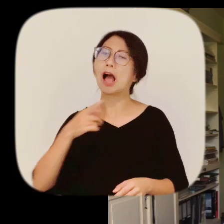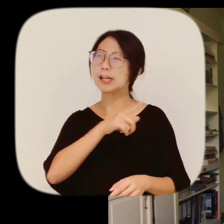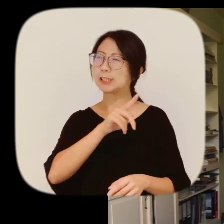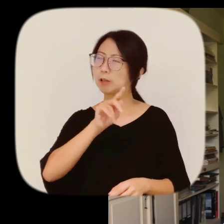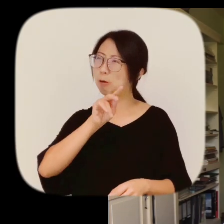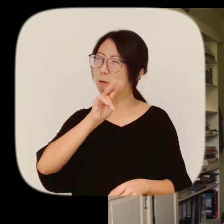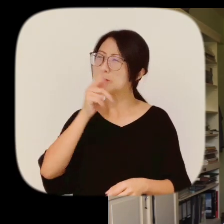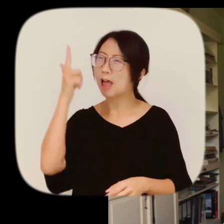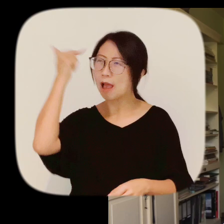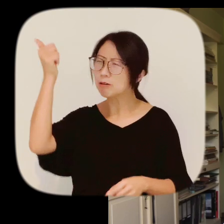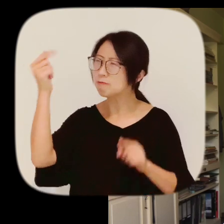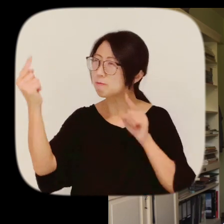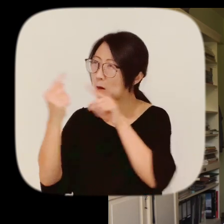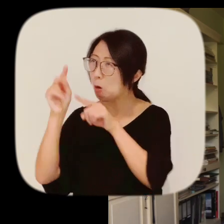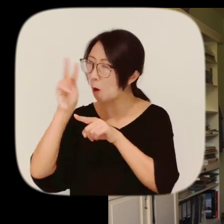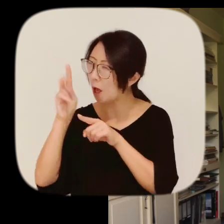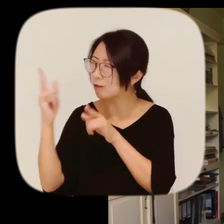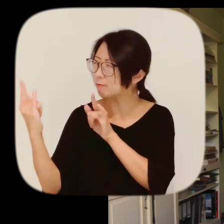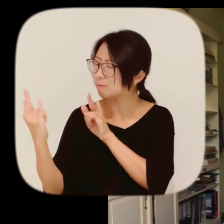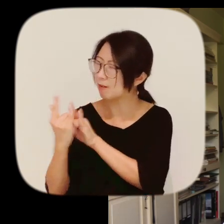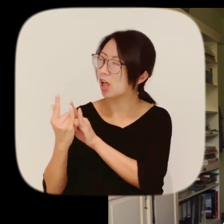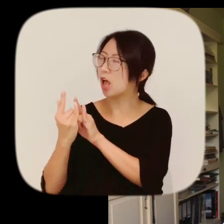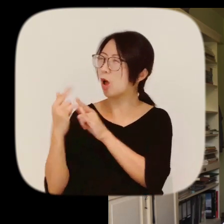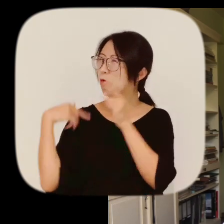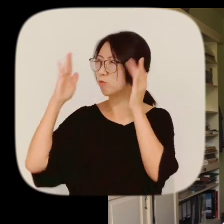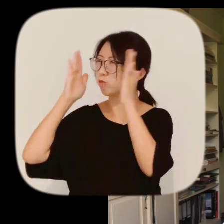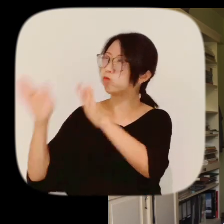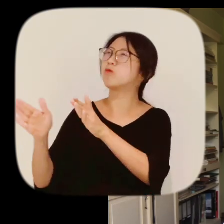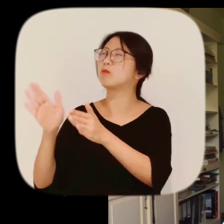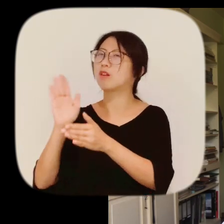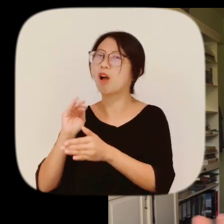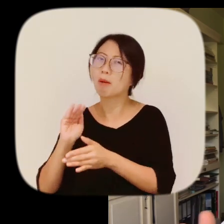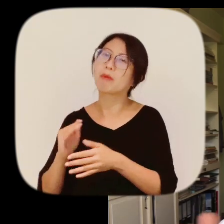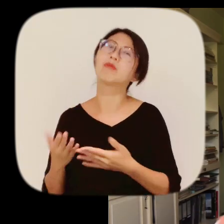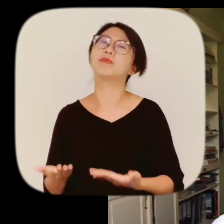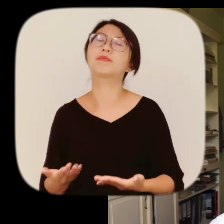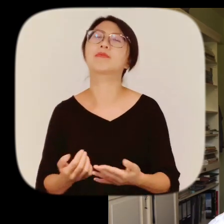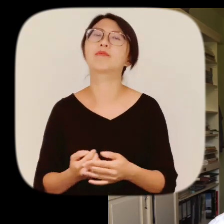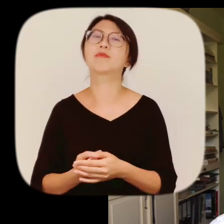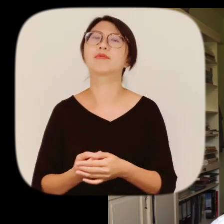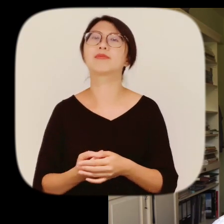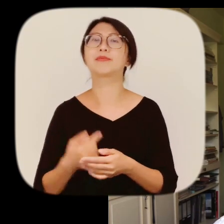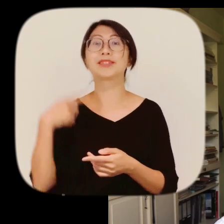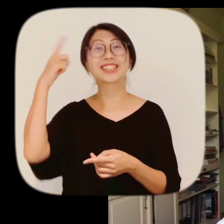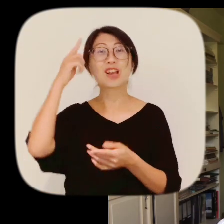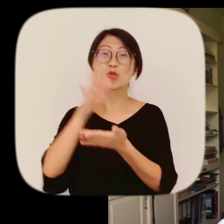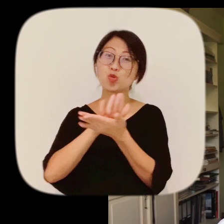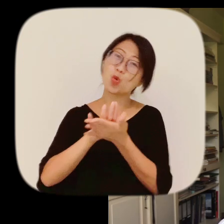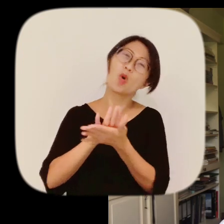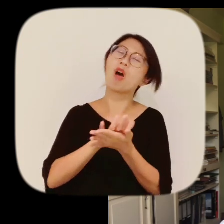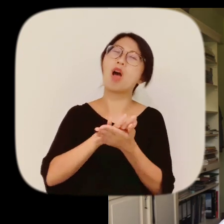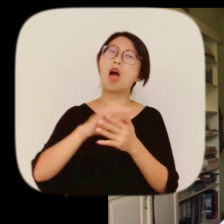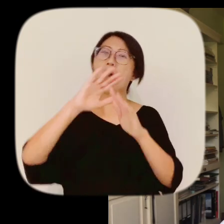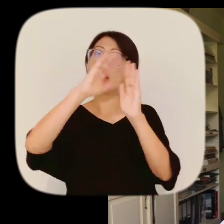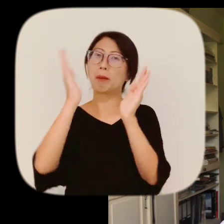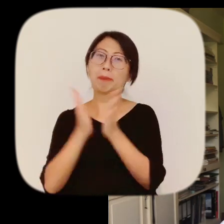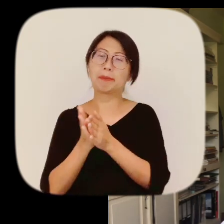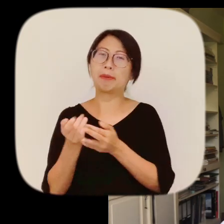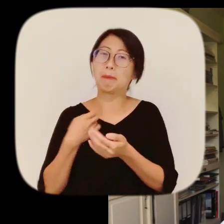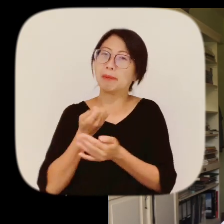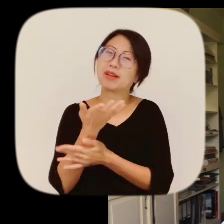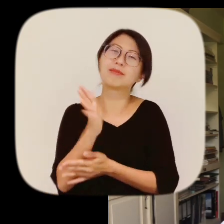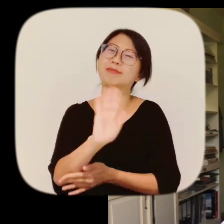生第一次全程投入的爱情那应该怎么做呢那来到这个我就不讲了希望你们自己